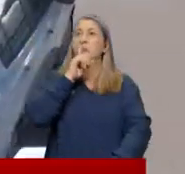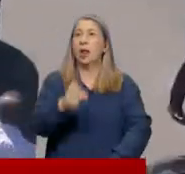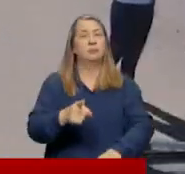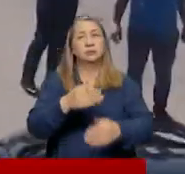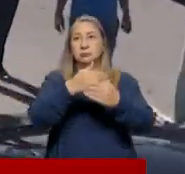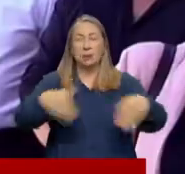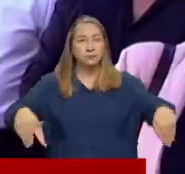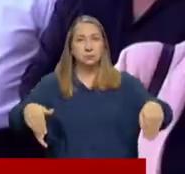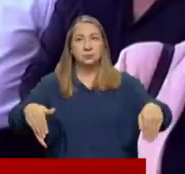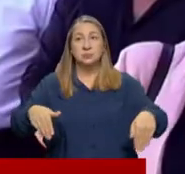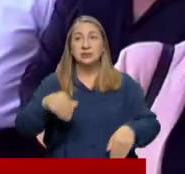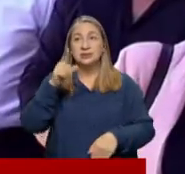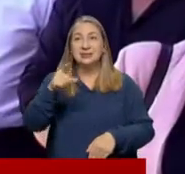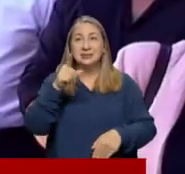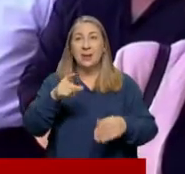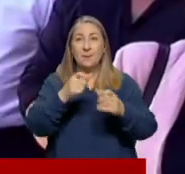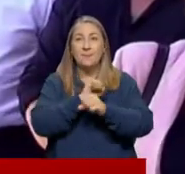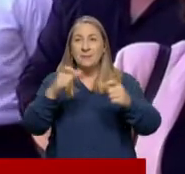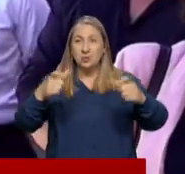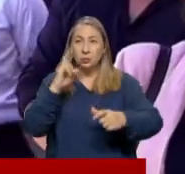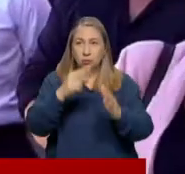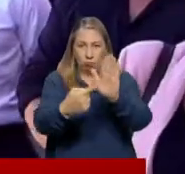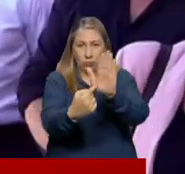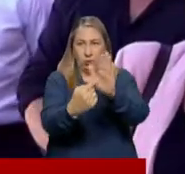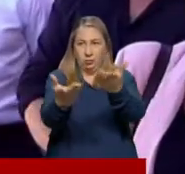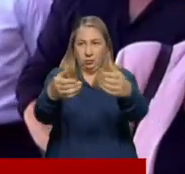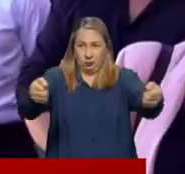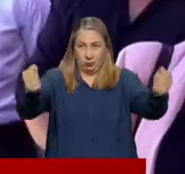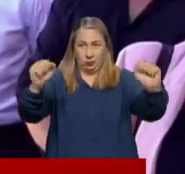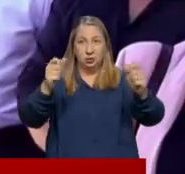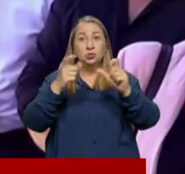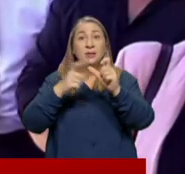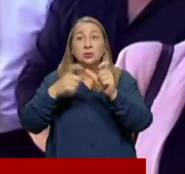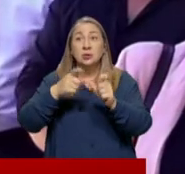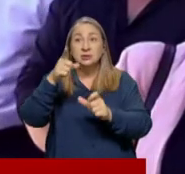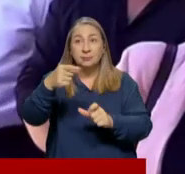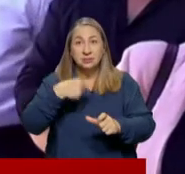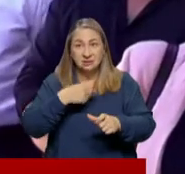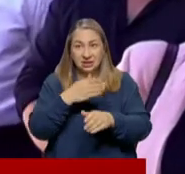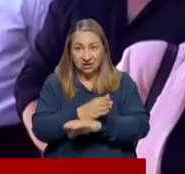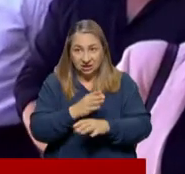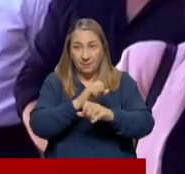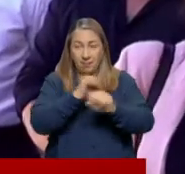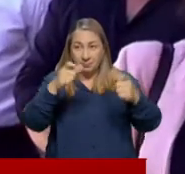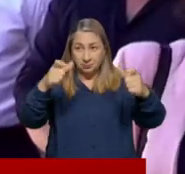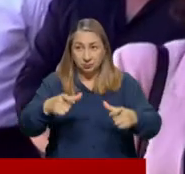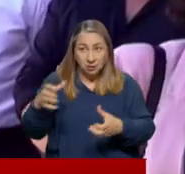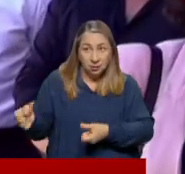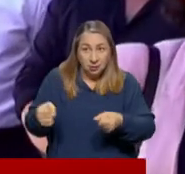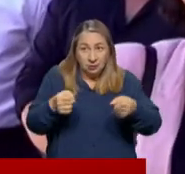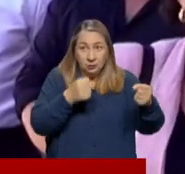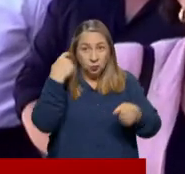talimatıyla set örüldü tümü ama yeni gösteriyorum bu yap Süleyman Soylu Sen bizim gerçekten mayın